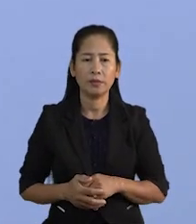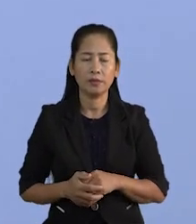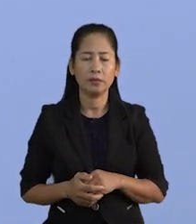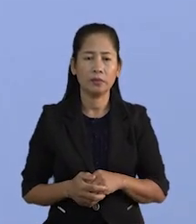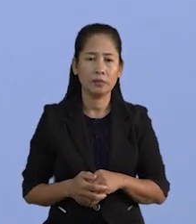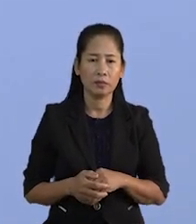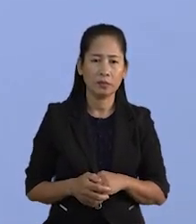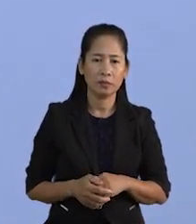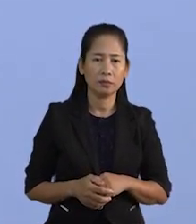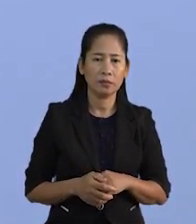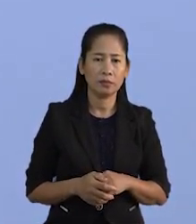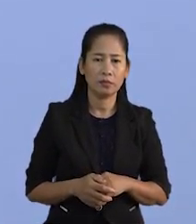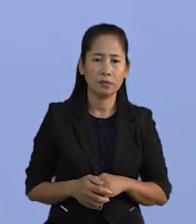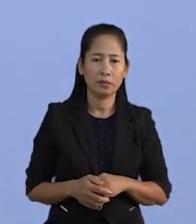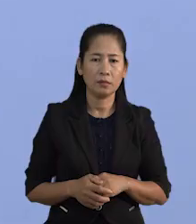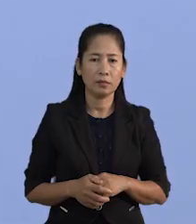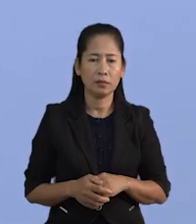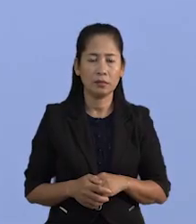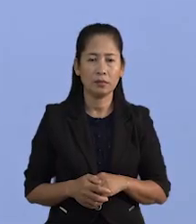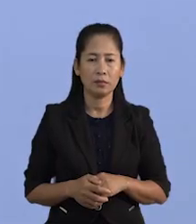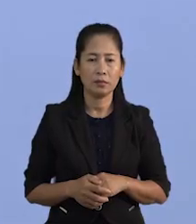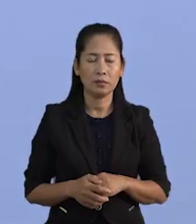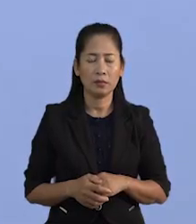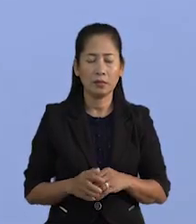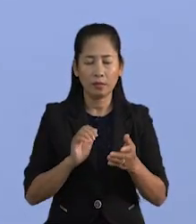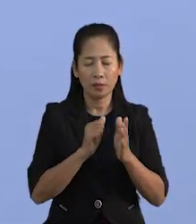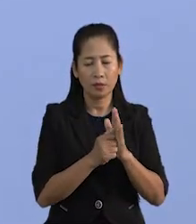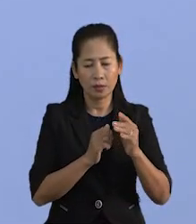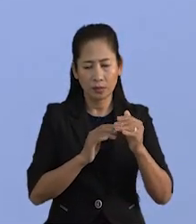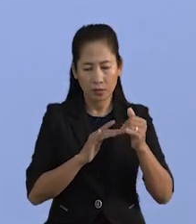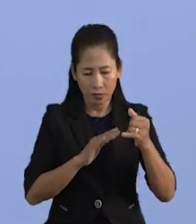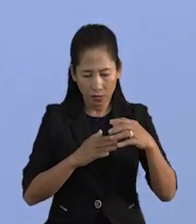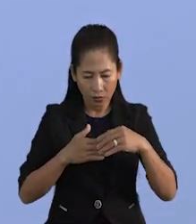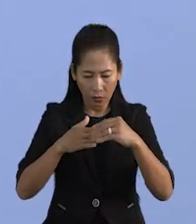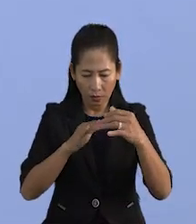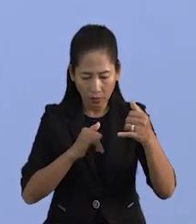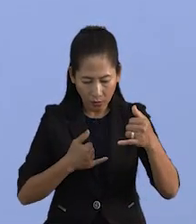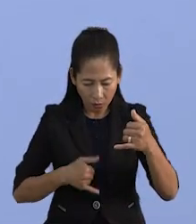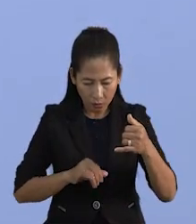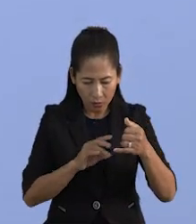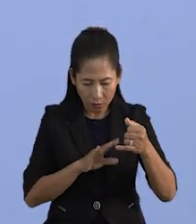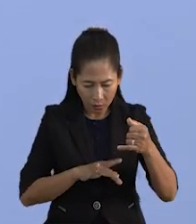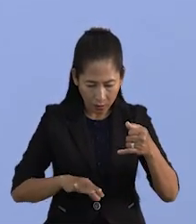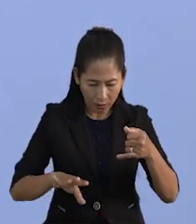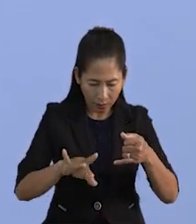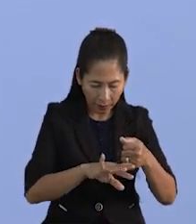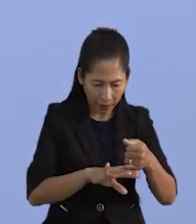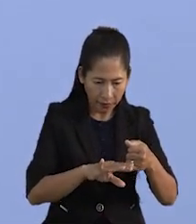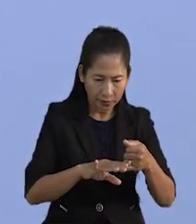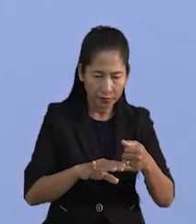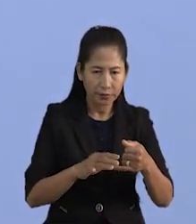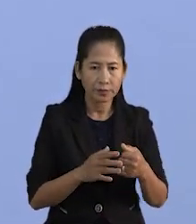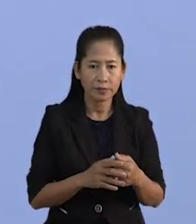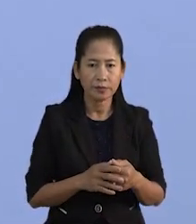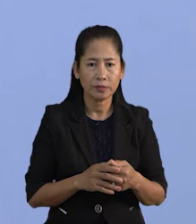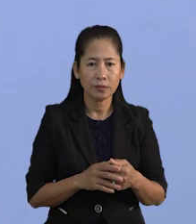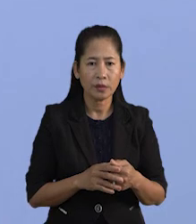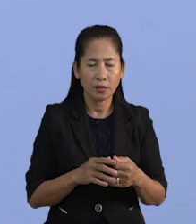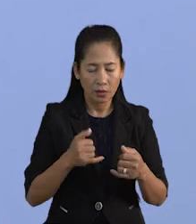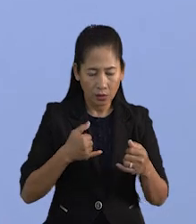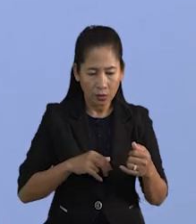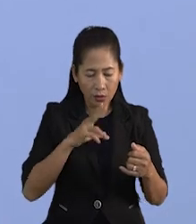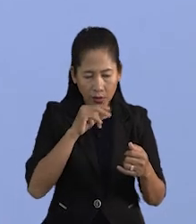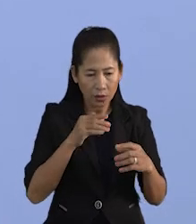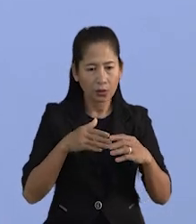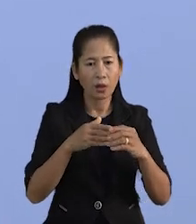ងទាណាពេល1វានាំកូនដល់មាត់ត្រពាំងតើគួរតែជាលេខរៀងទី2ដែរឬទេបាទកូនទៀ